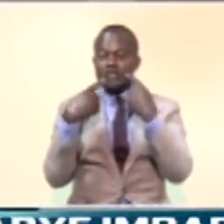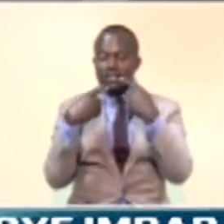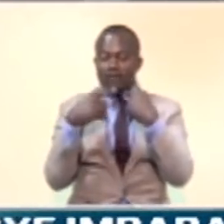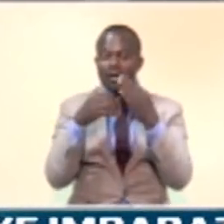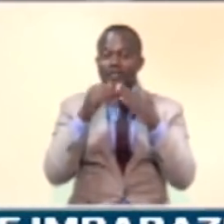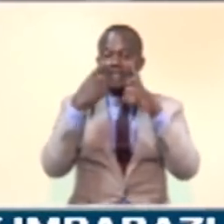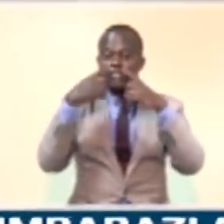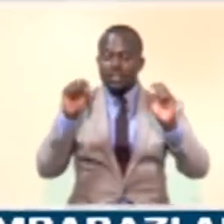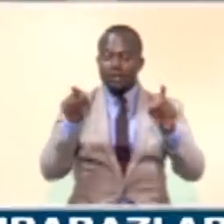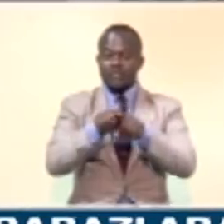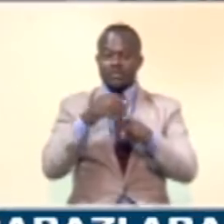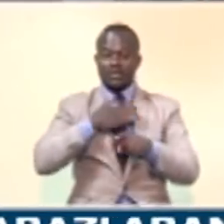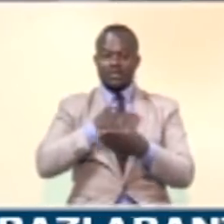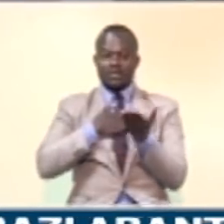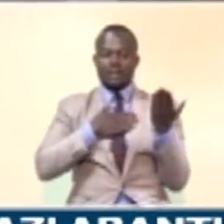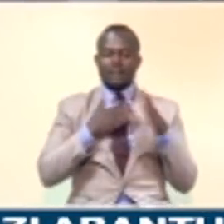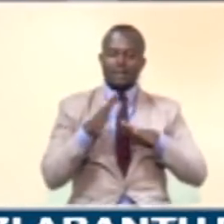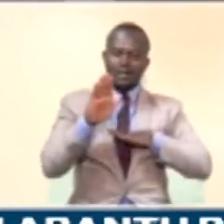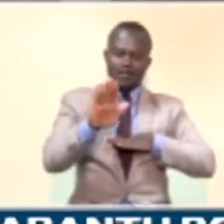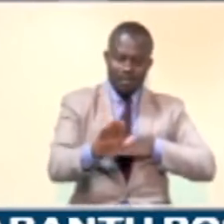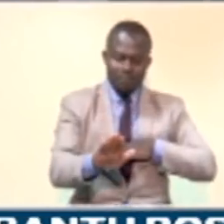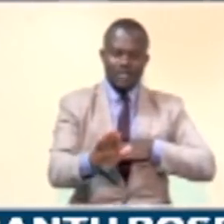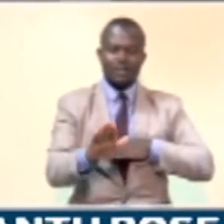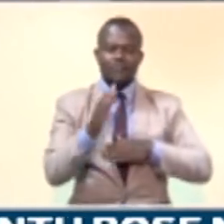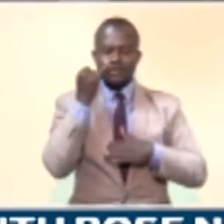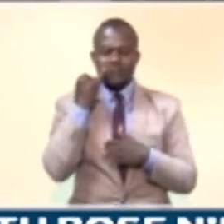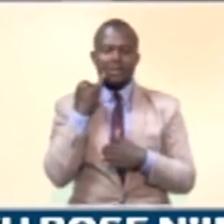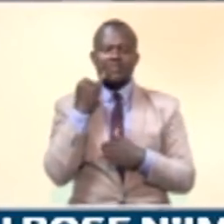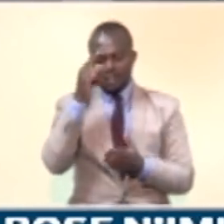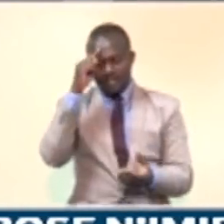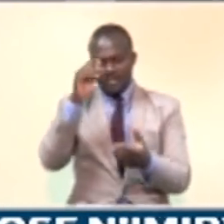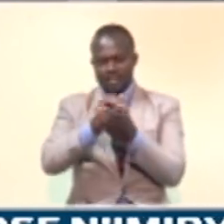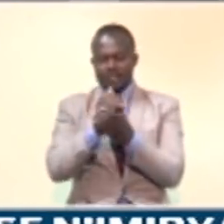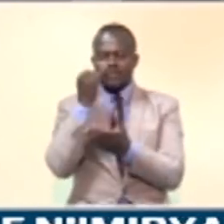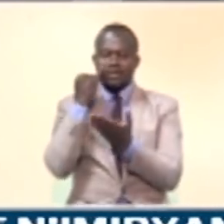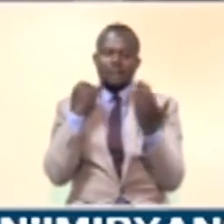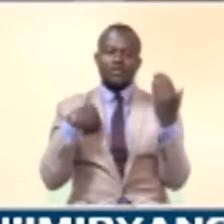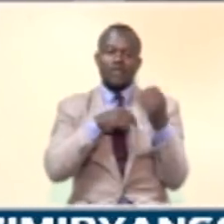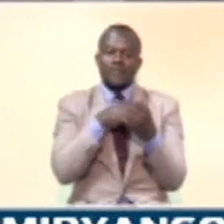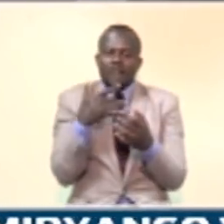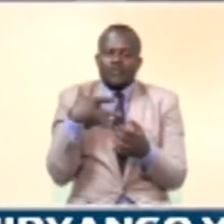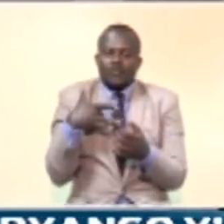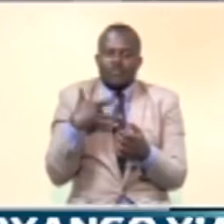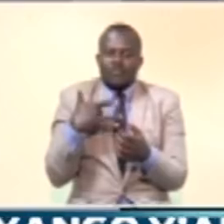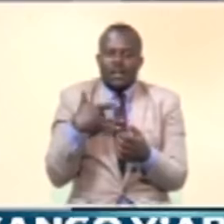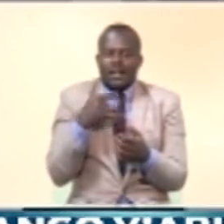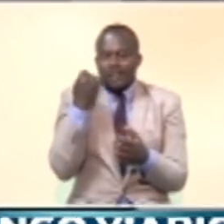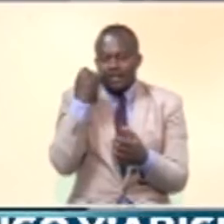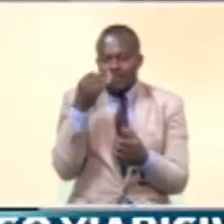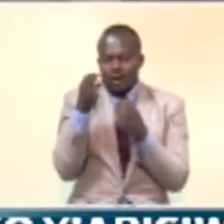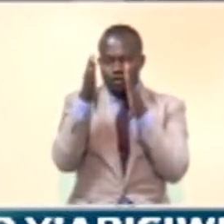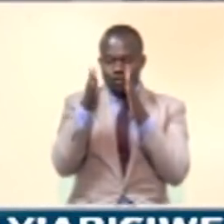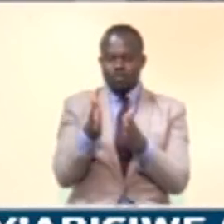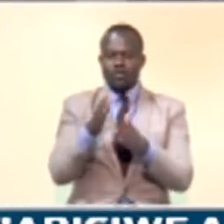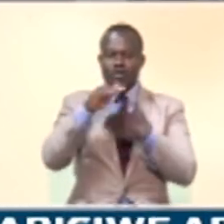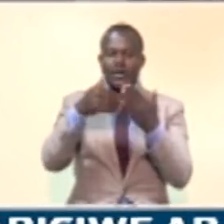akavuga ijambo natwe duhari ni intambwe ikomeye natwe kuri twebwe, ni icyizere gikomeye. Tuba twumva iyo hari umuntu uwo ari